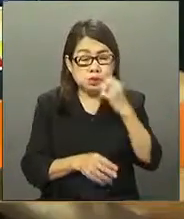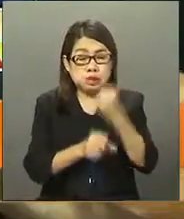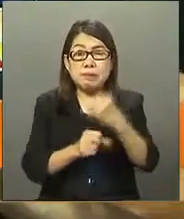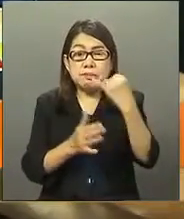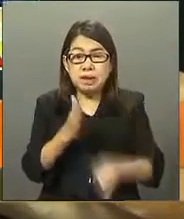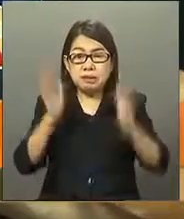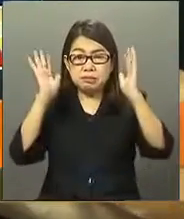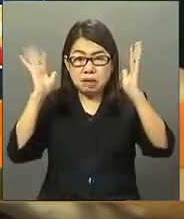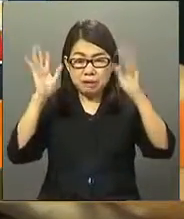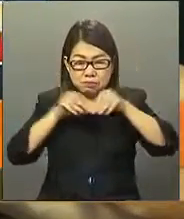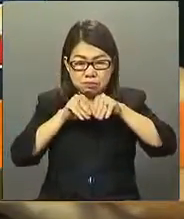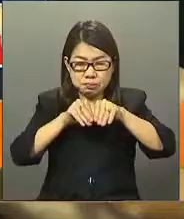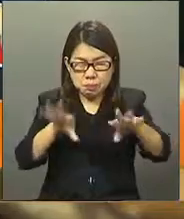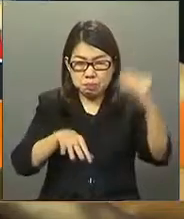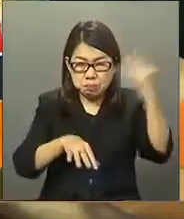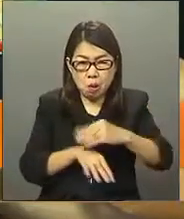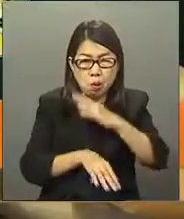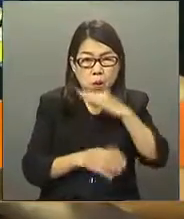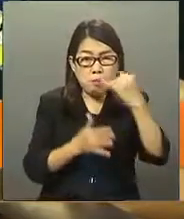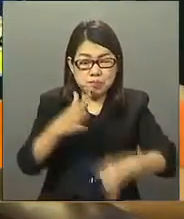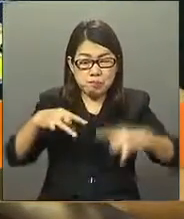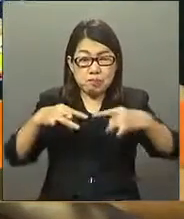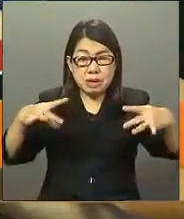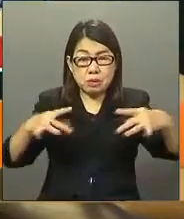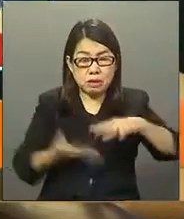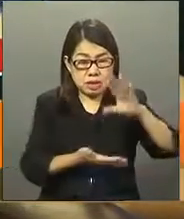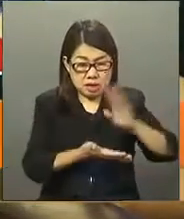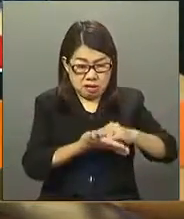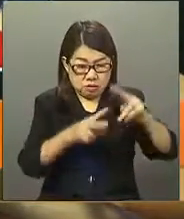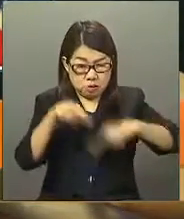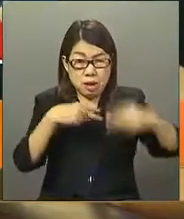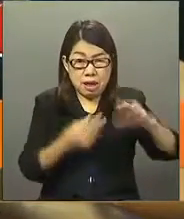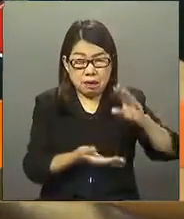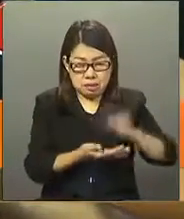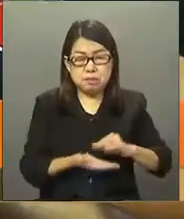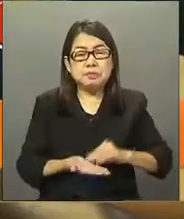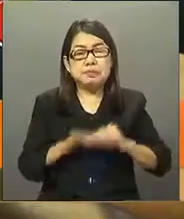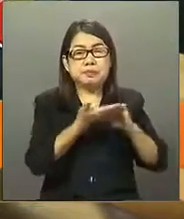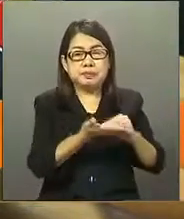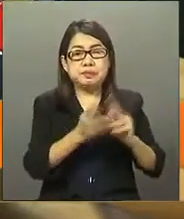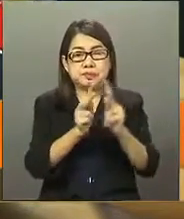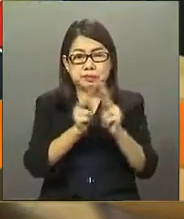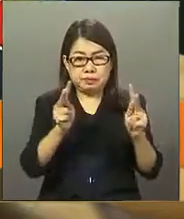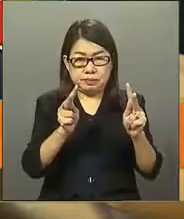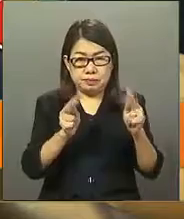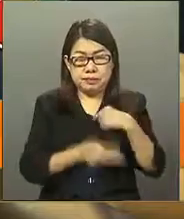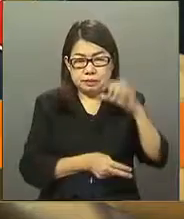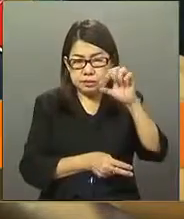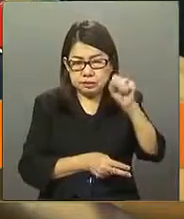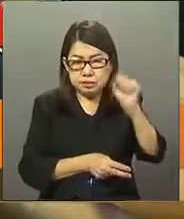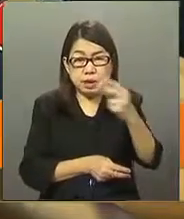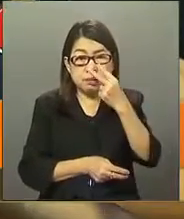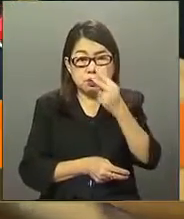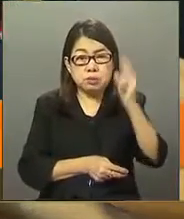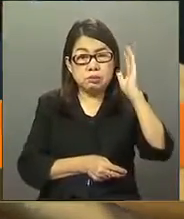ษณานะครับก็จะนำความเห็นเสนอต่อคณะอนุกรรมการสอดส่องเฝ้าระวังและสอดส่องในประเด็นการโฆษณาแ